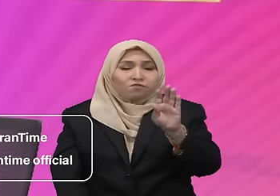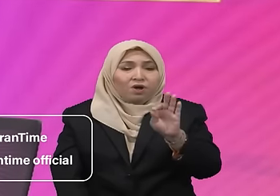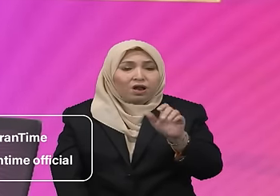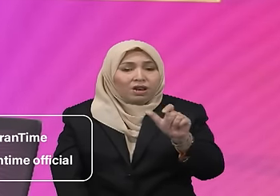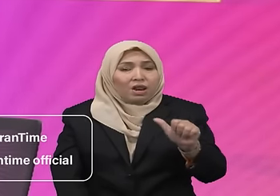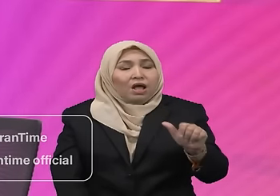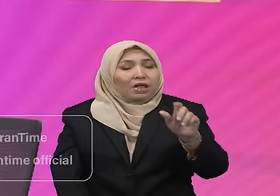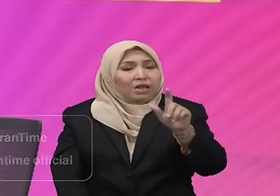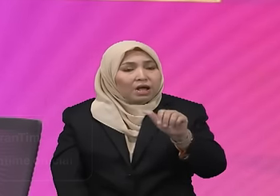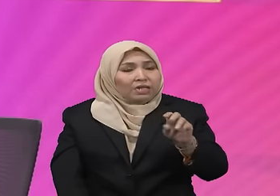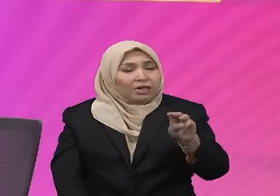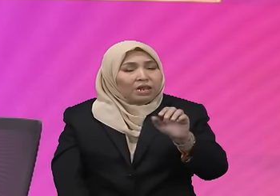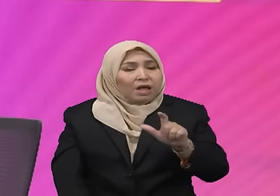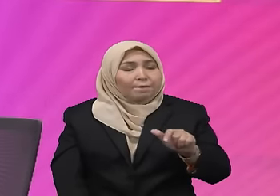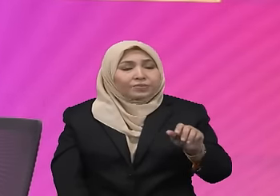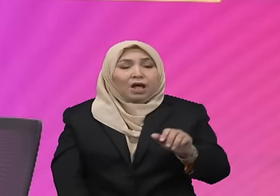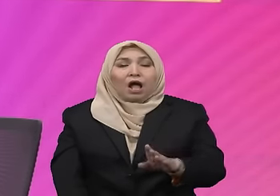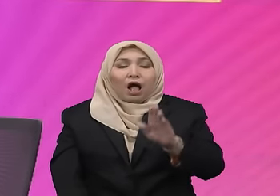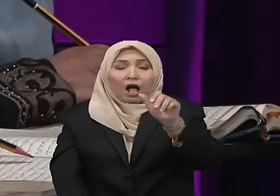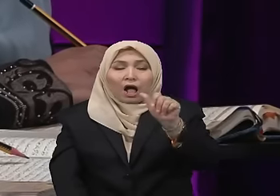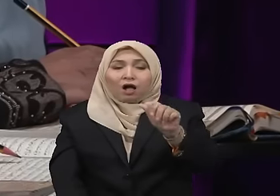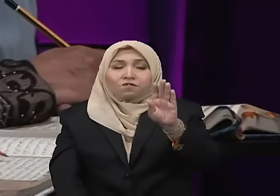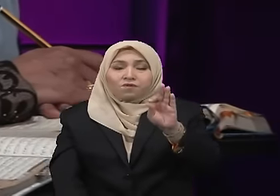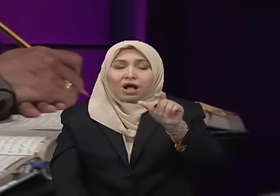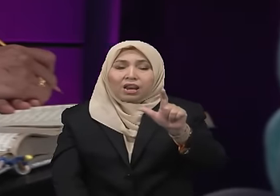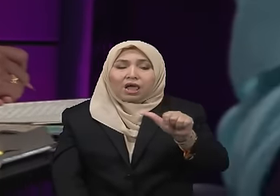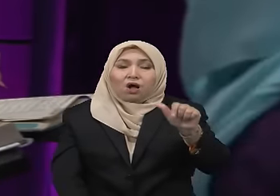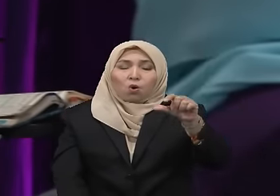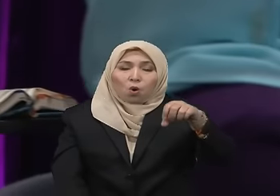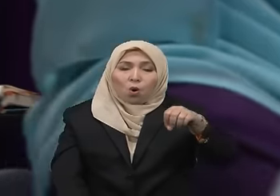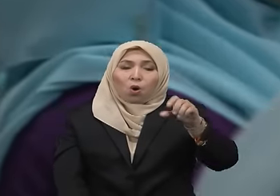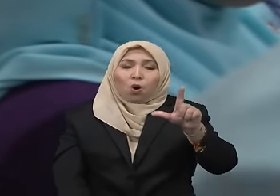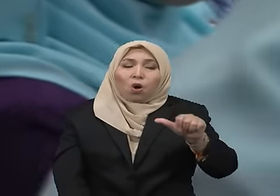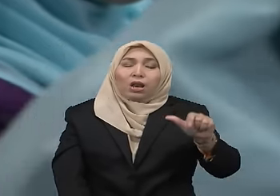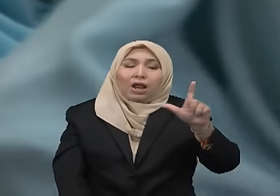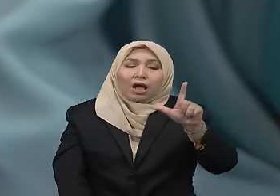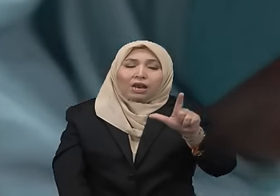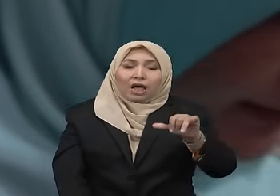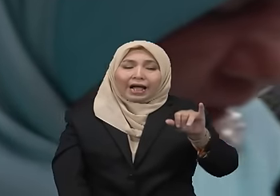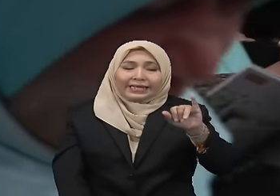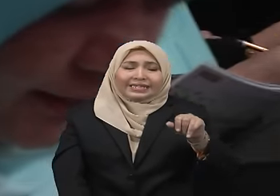la illam, cuba afala